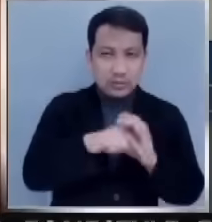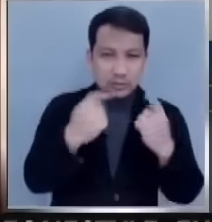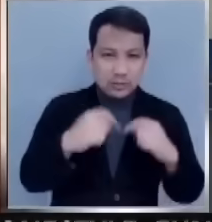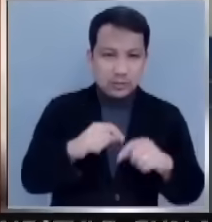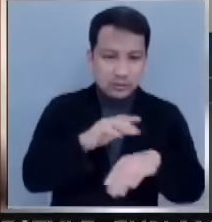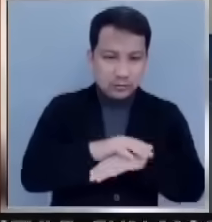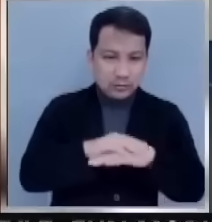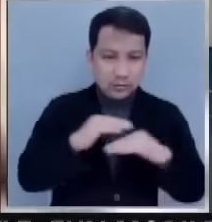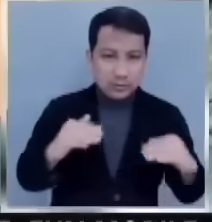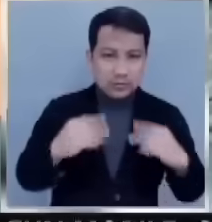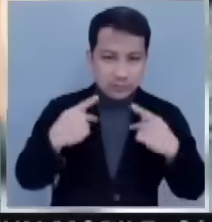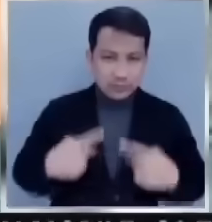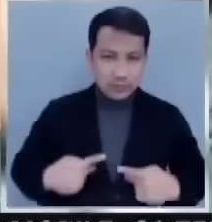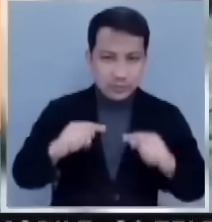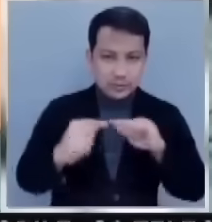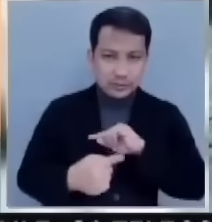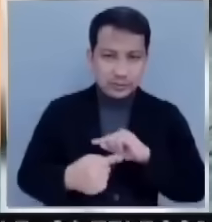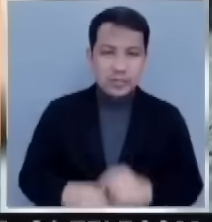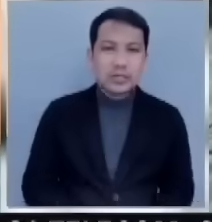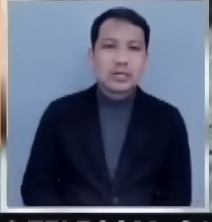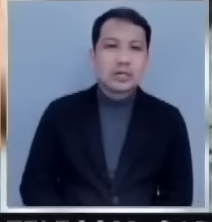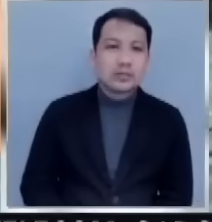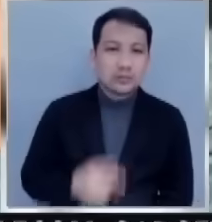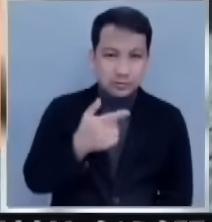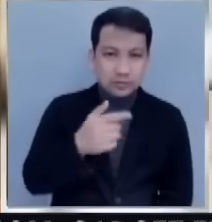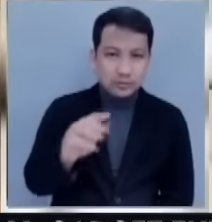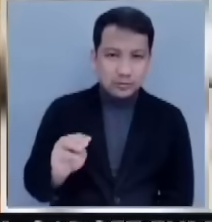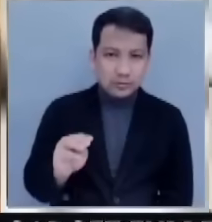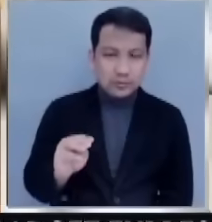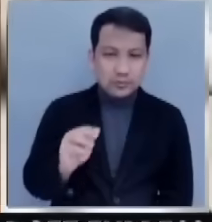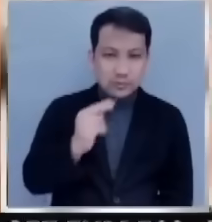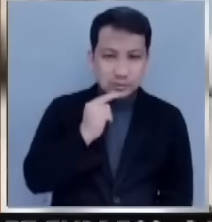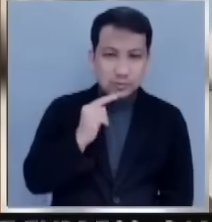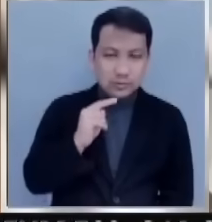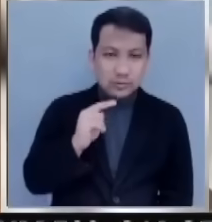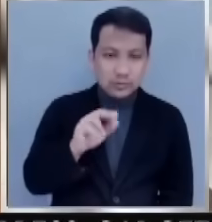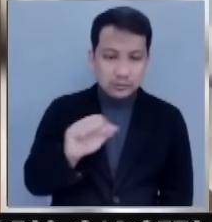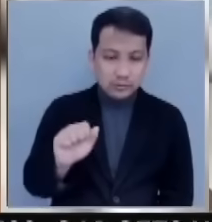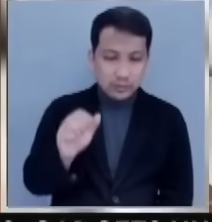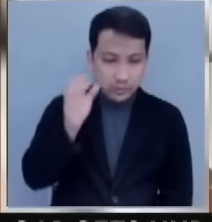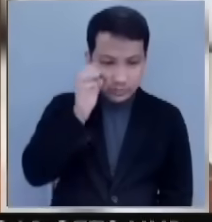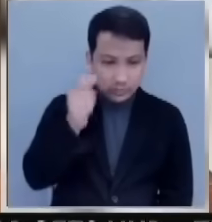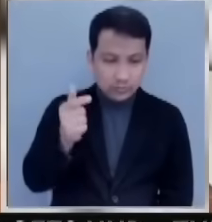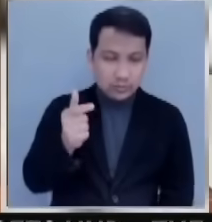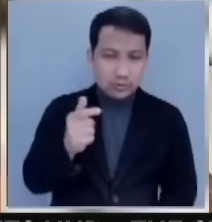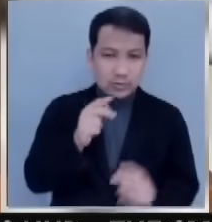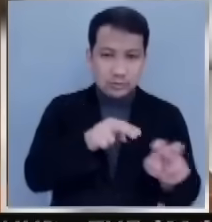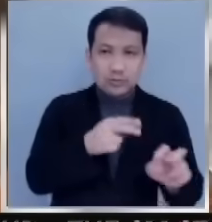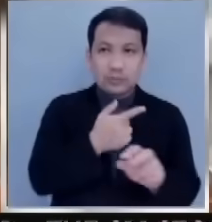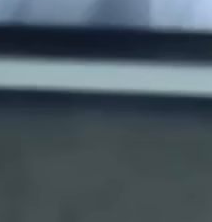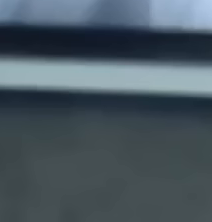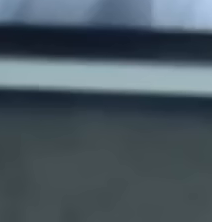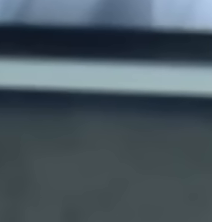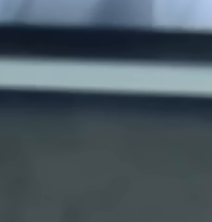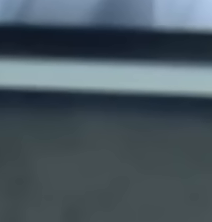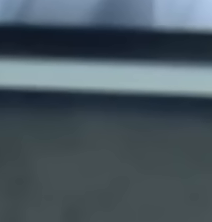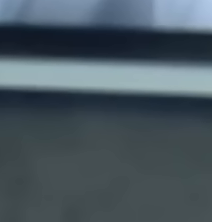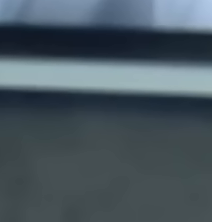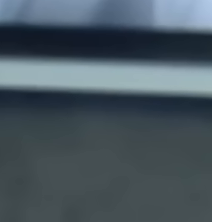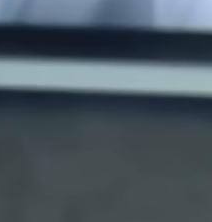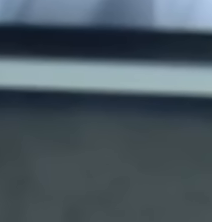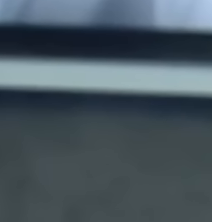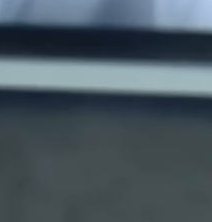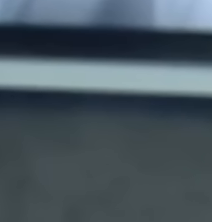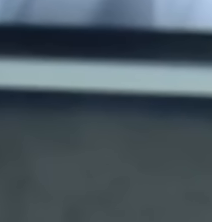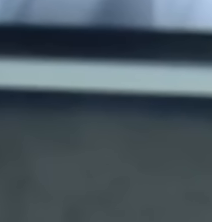at physical injury. Para sa GMA Integrated News, Chino Gaston nakatutok, 24 Oras. Mga kapuso,